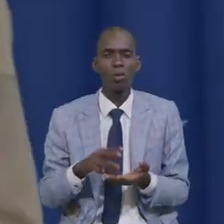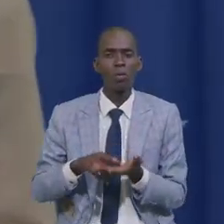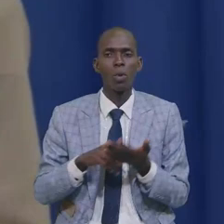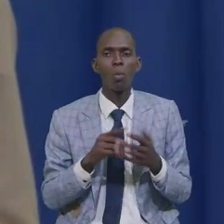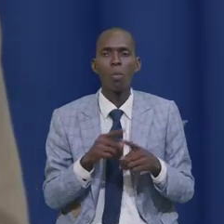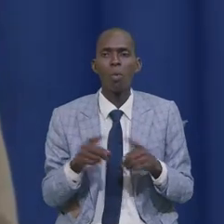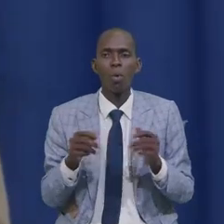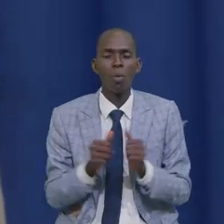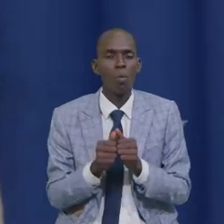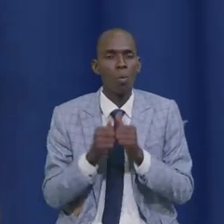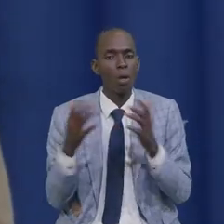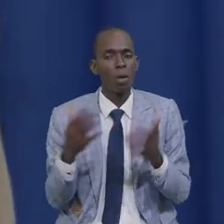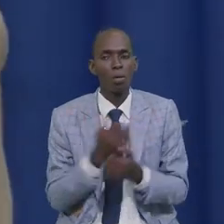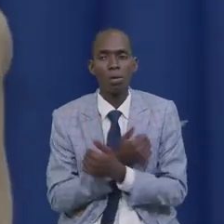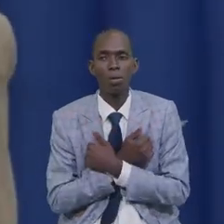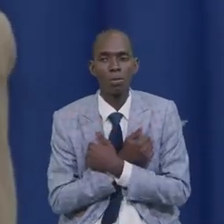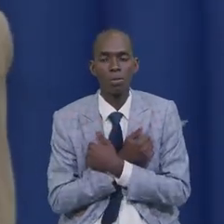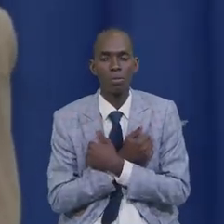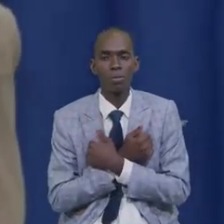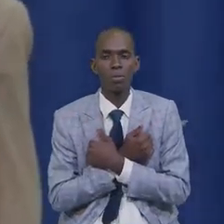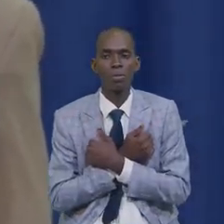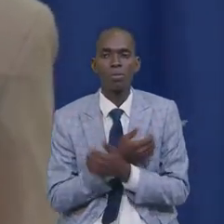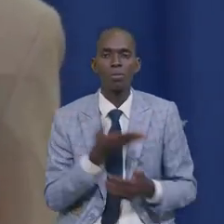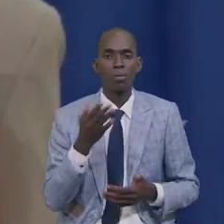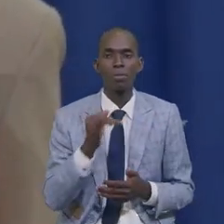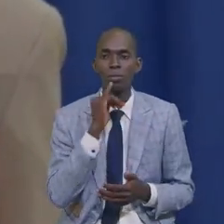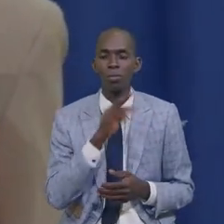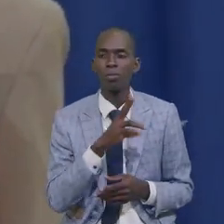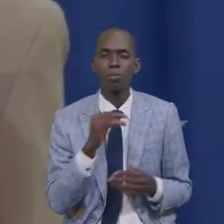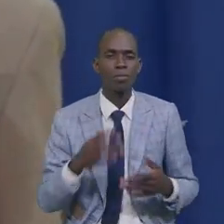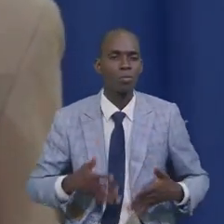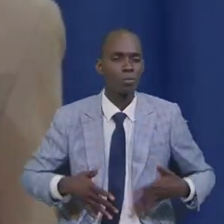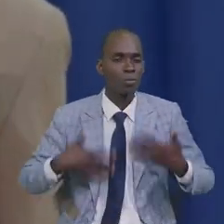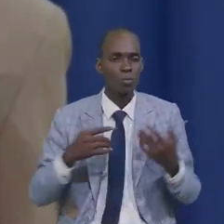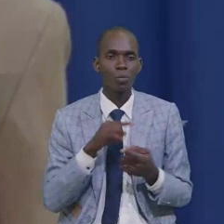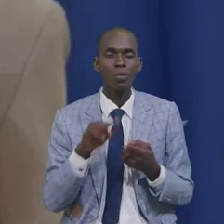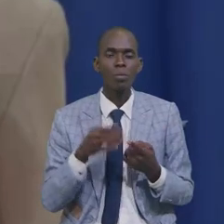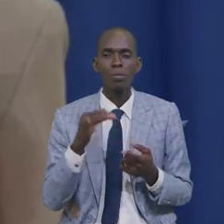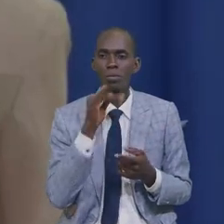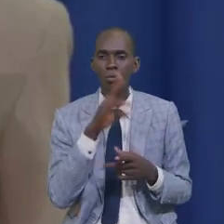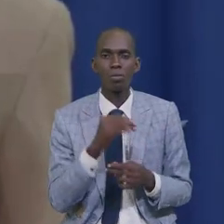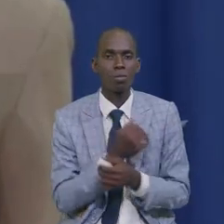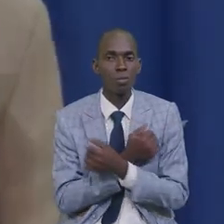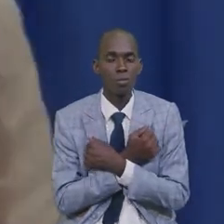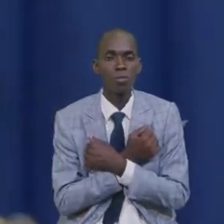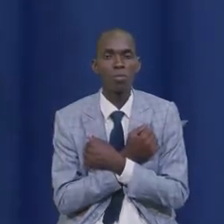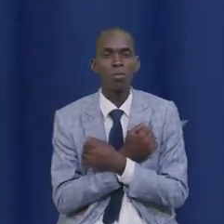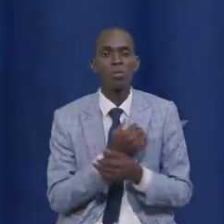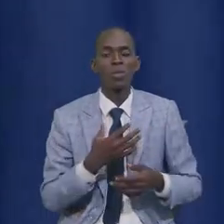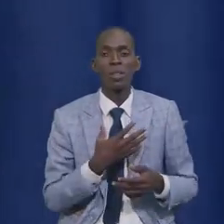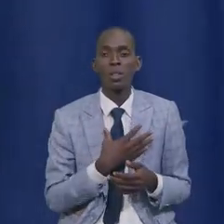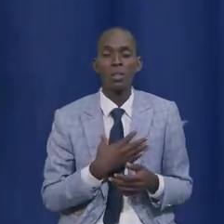avoir, mais sans l'amour. Sans l'amour. Il n'y a pas de vie sans amour. Il n'y a